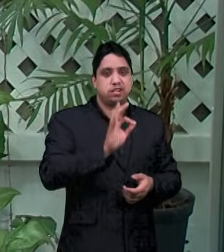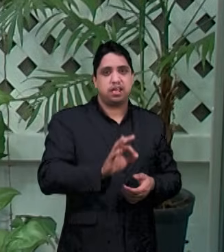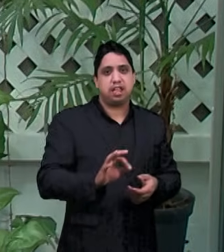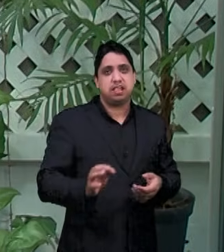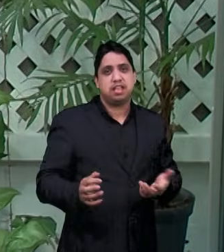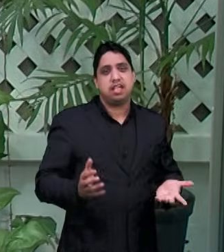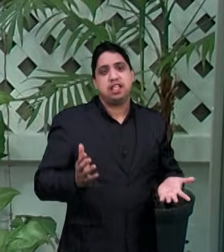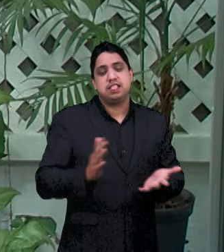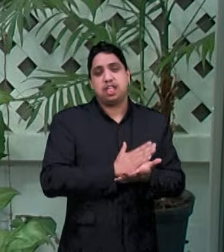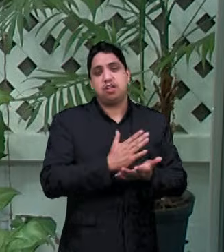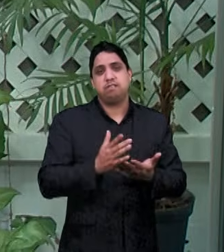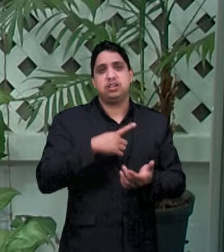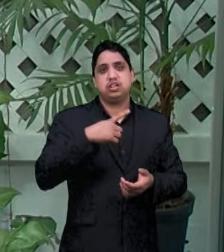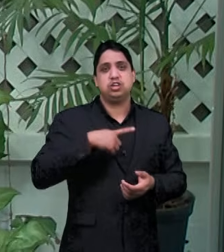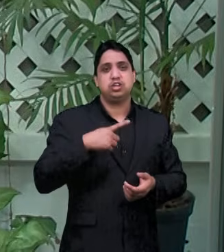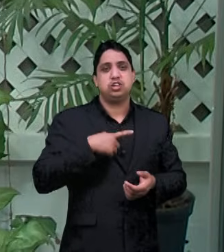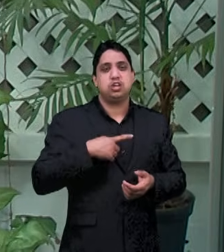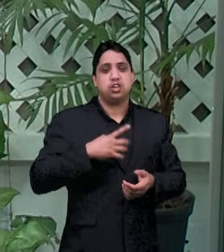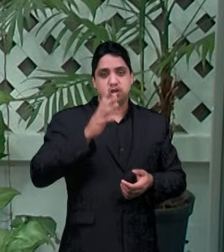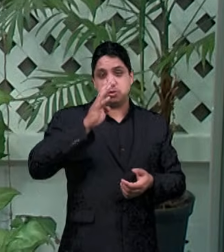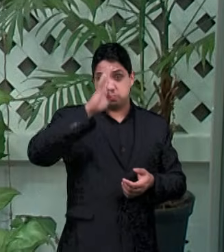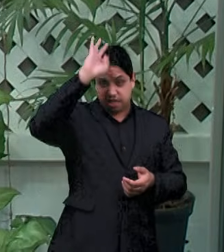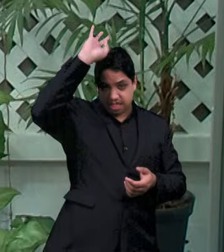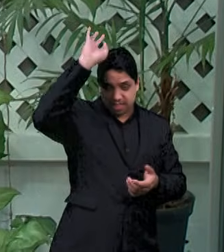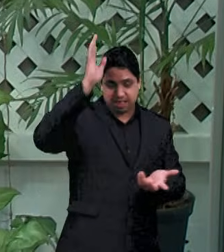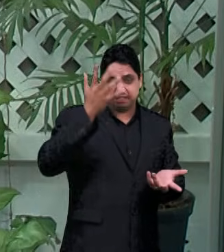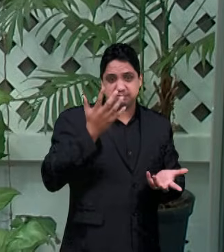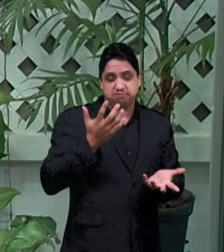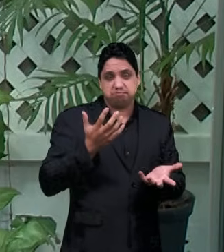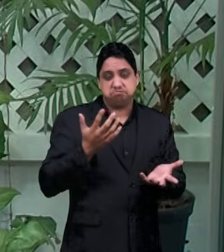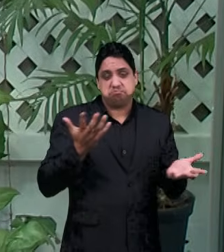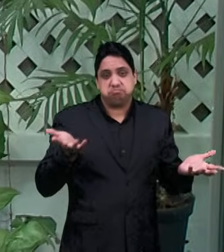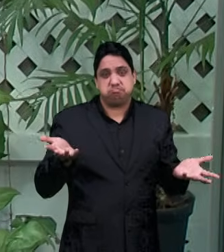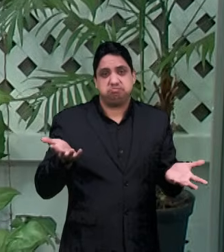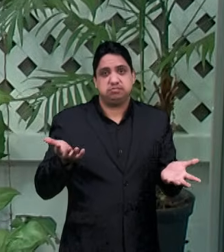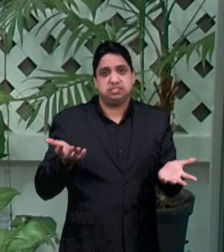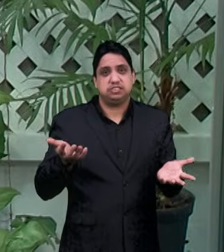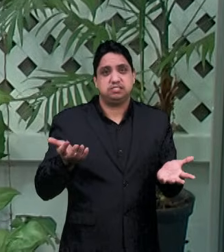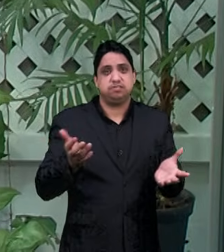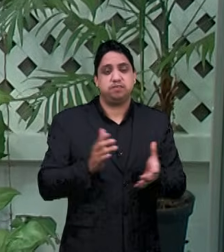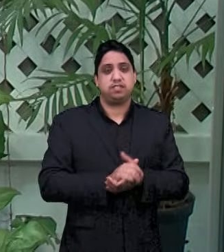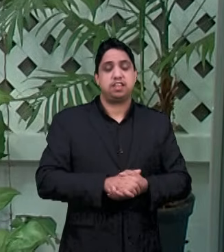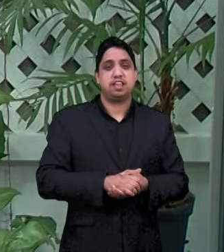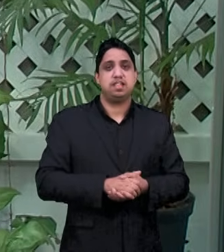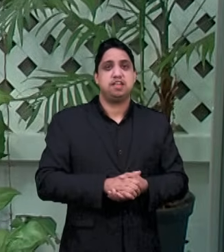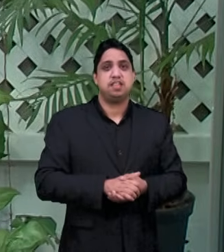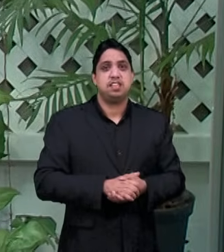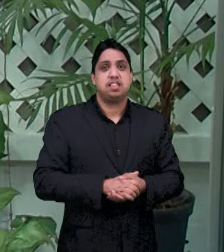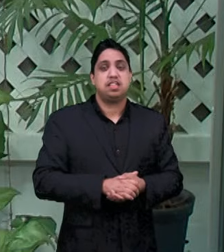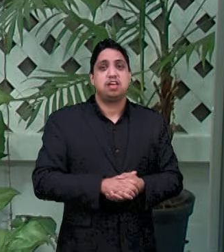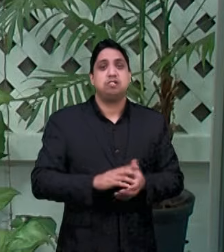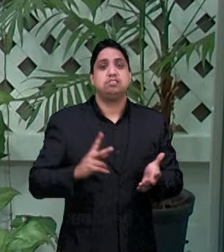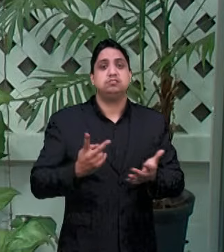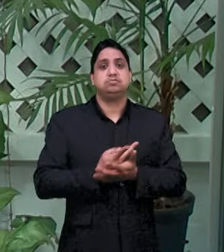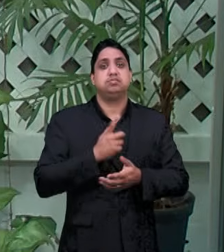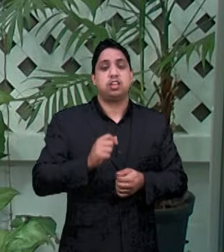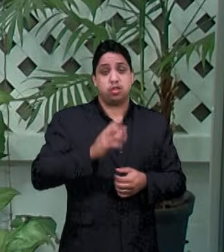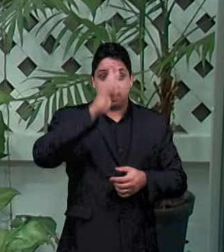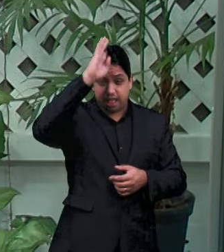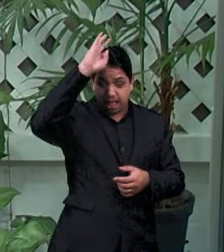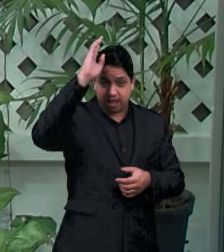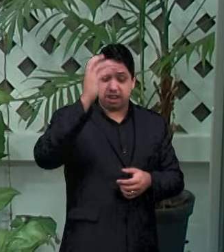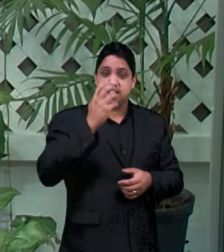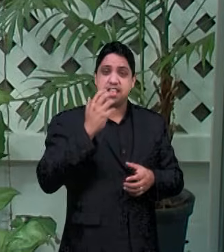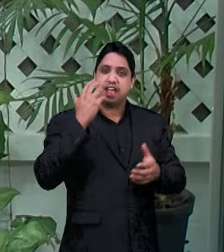Peut-être, il avait peut-être un morceau de filet à la maison. Et un